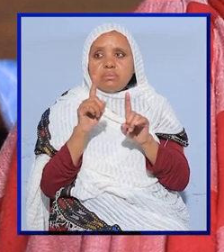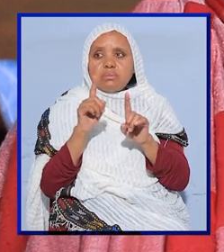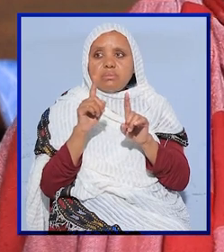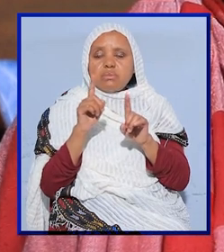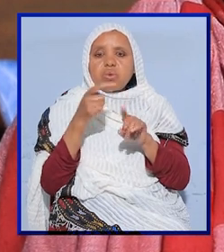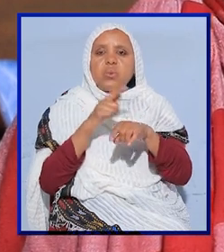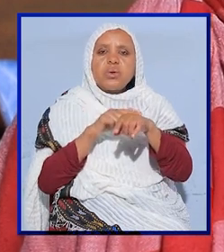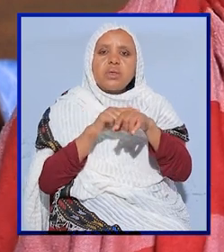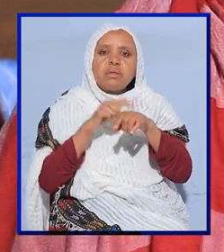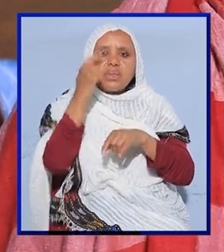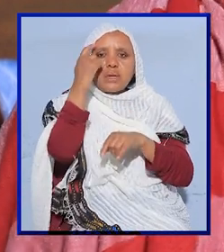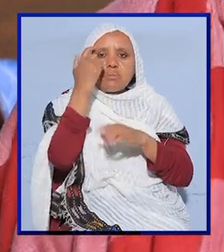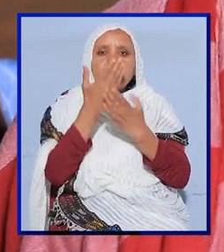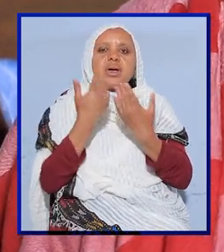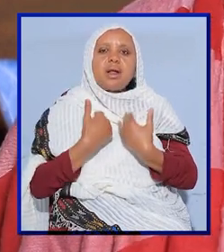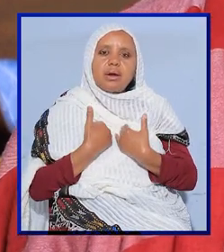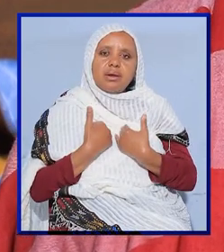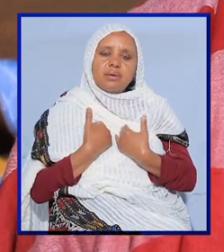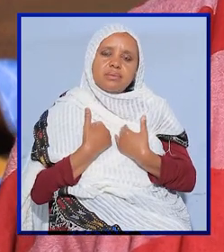የሆነ ሰዓት ላይ የምታስበው ነገር አለ አይደል?